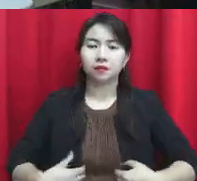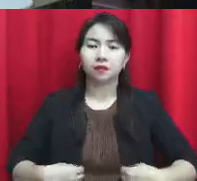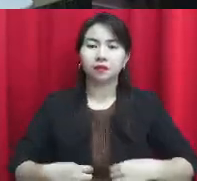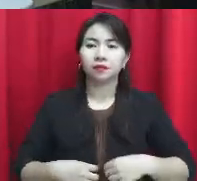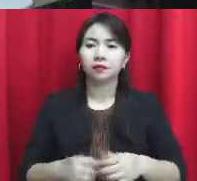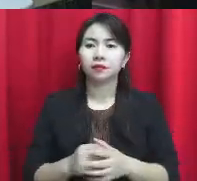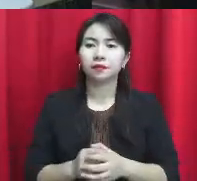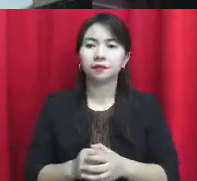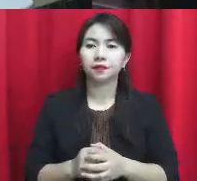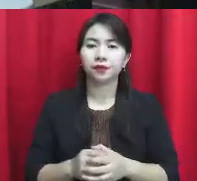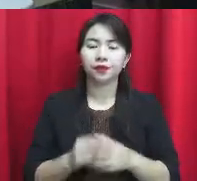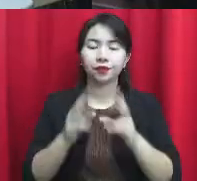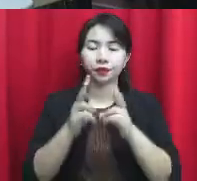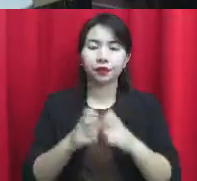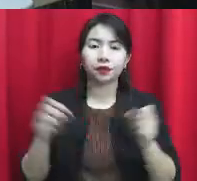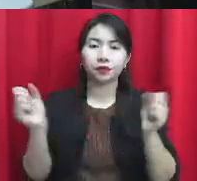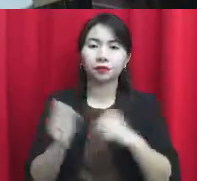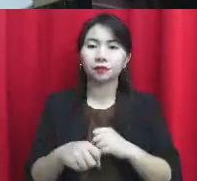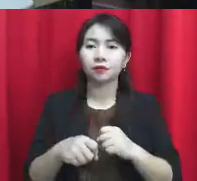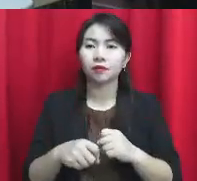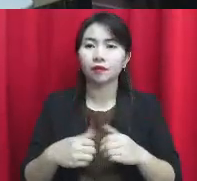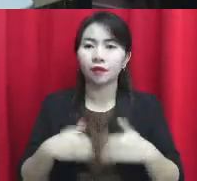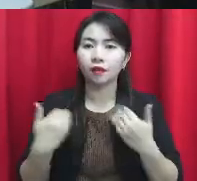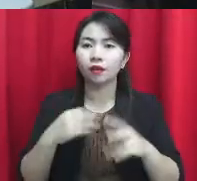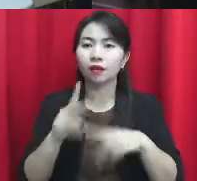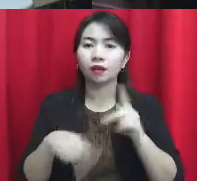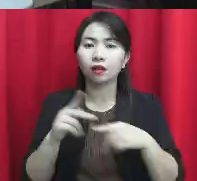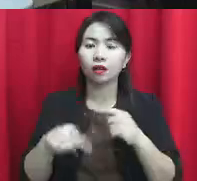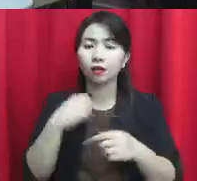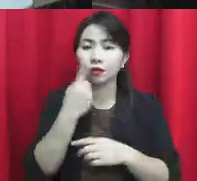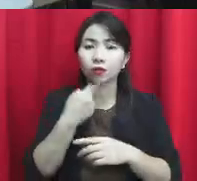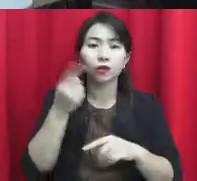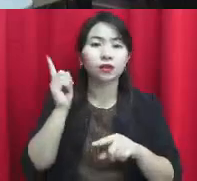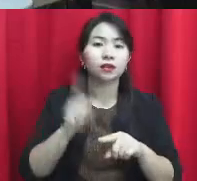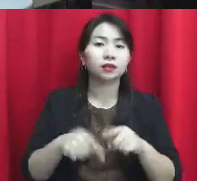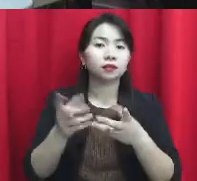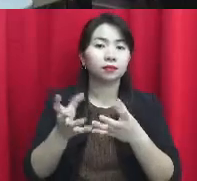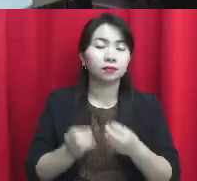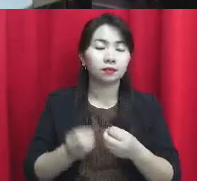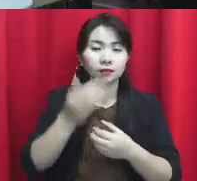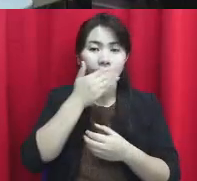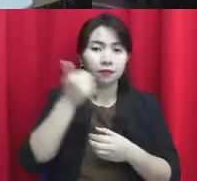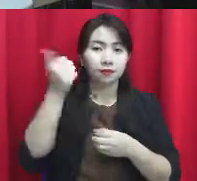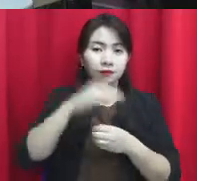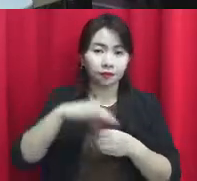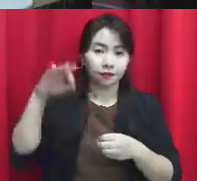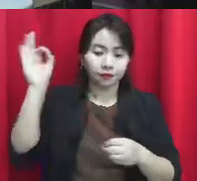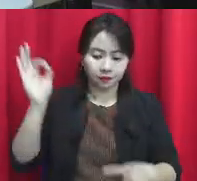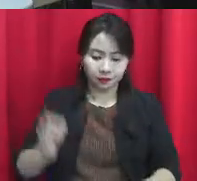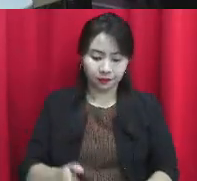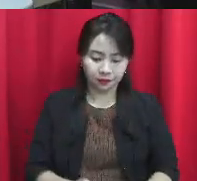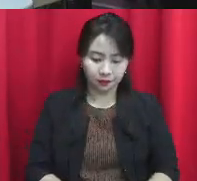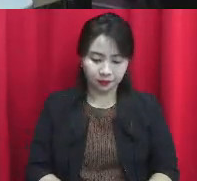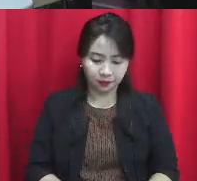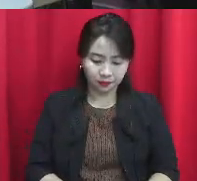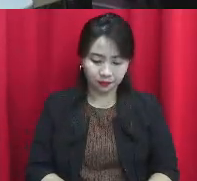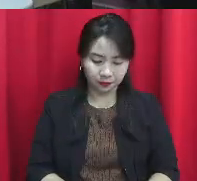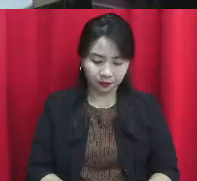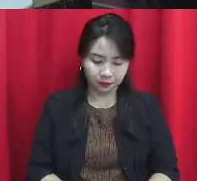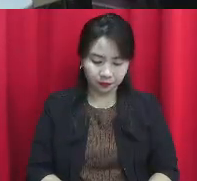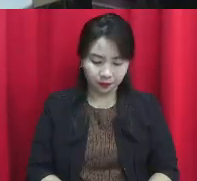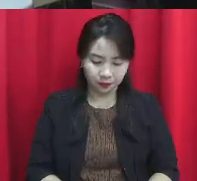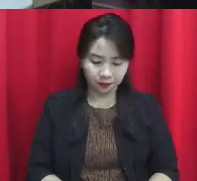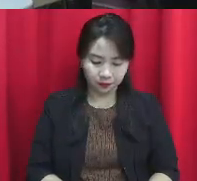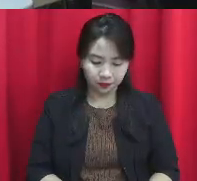Onti na lamang Mga kapatid ang hindi po marunong mags winning doon and isa po sa mga result na nakita ko doon ang